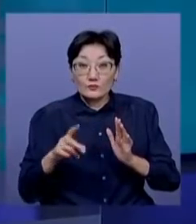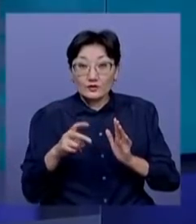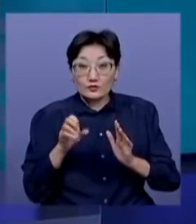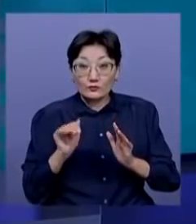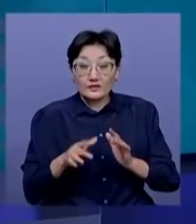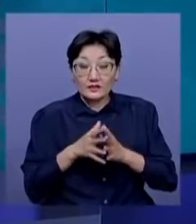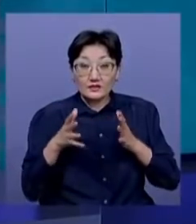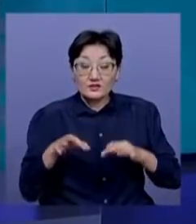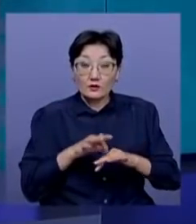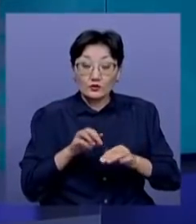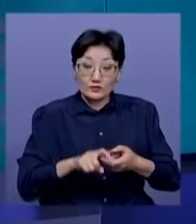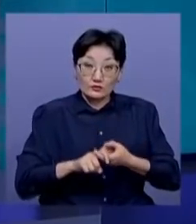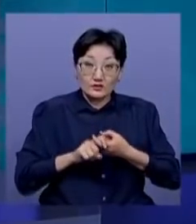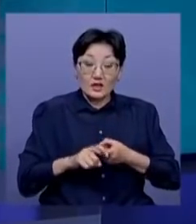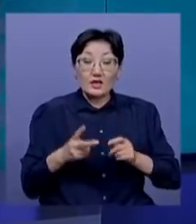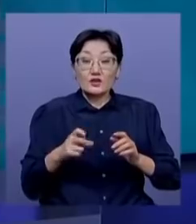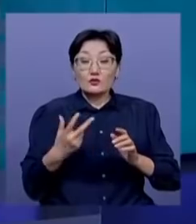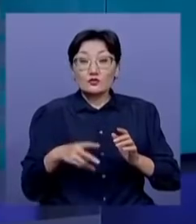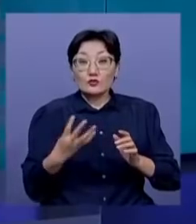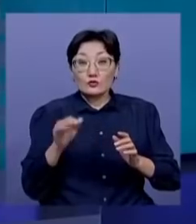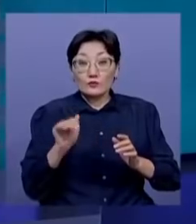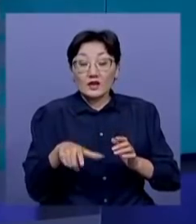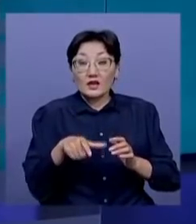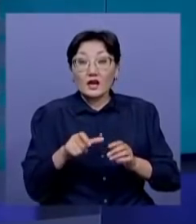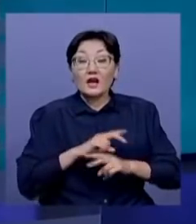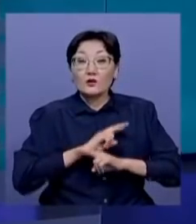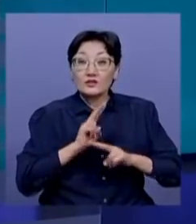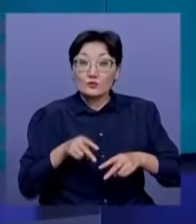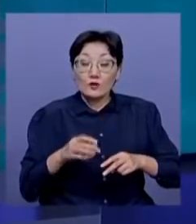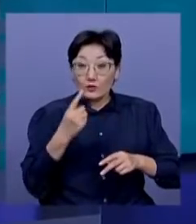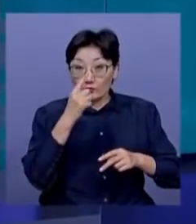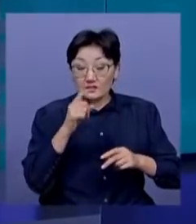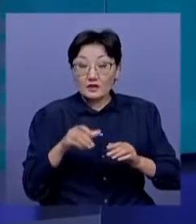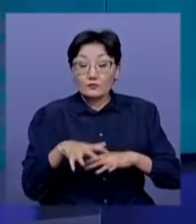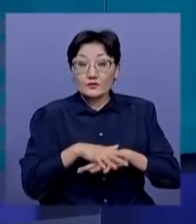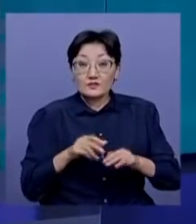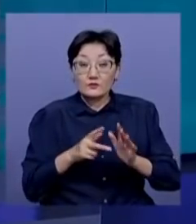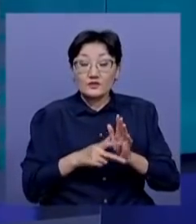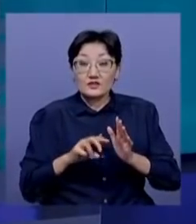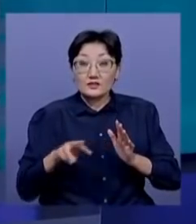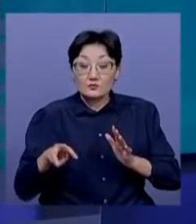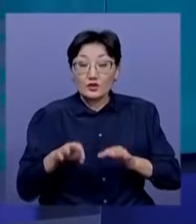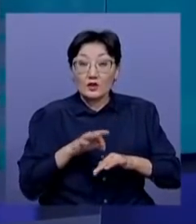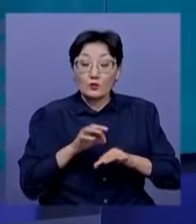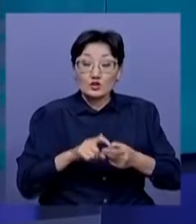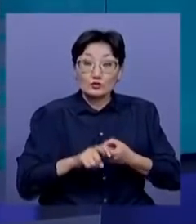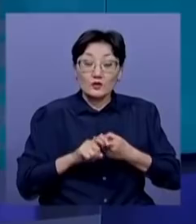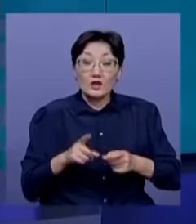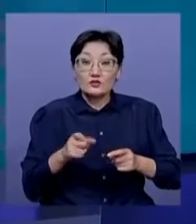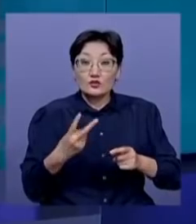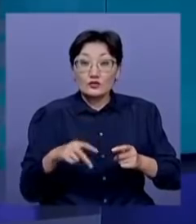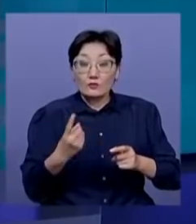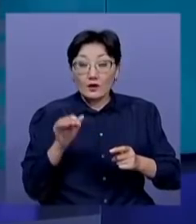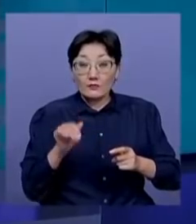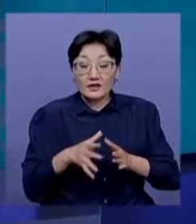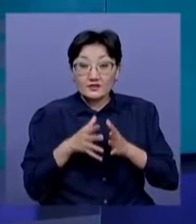9,200,000-нан астам адам індет жұқтырып, 234,000 адам қайтыс болған. Ал Үндістанда халықтың 8,000,000-ы ауру жұқтырып,